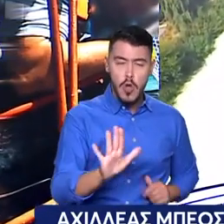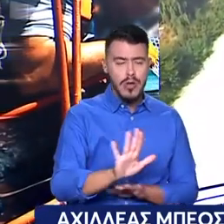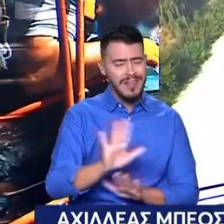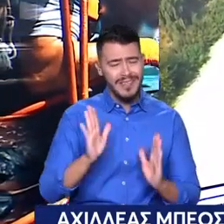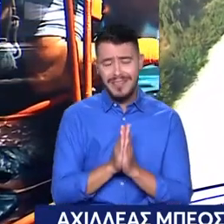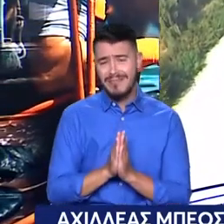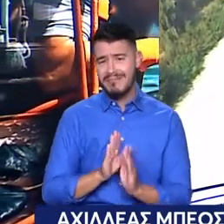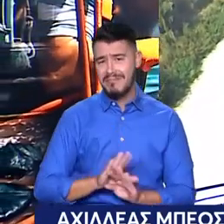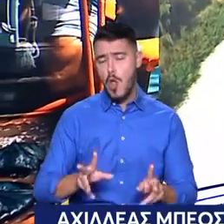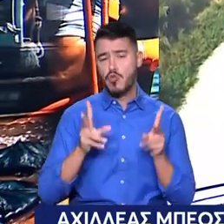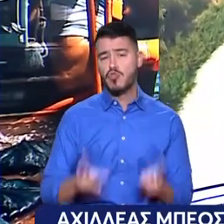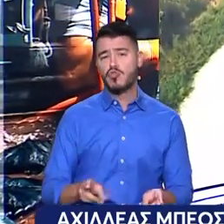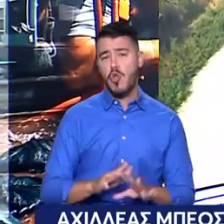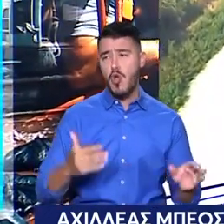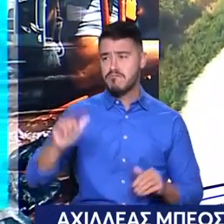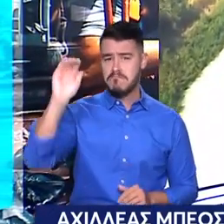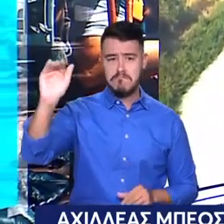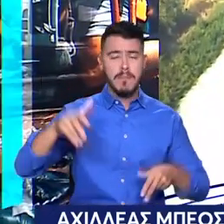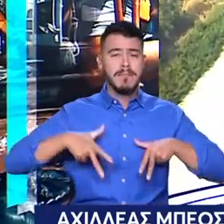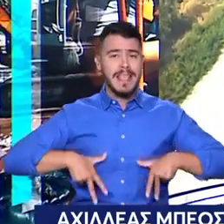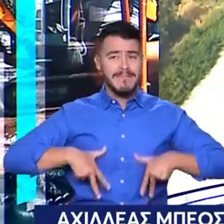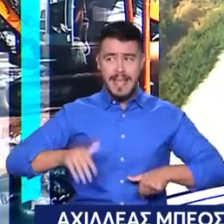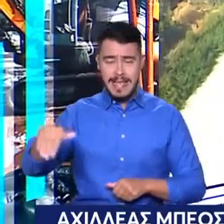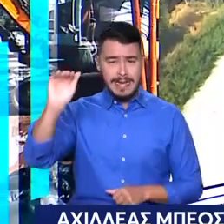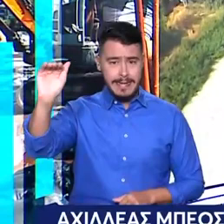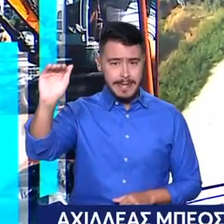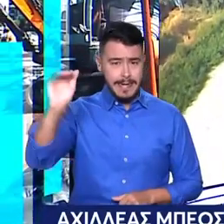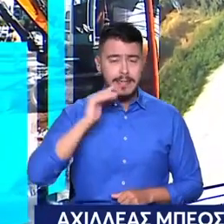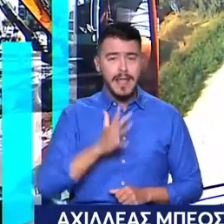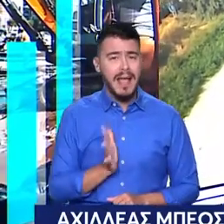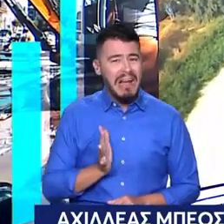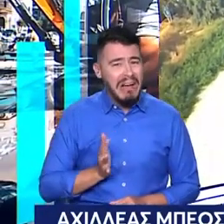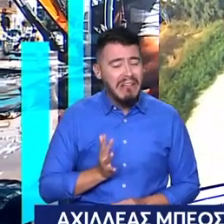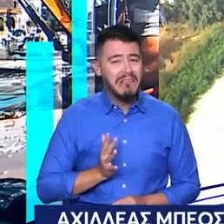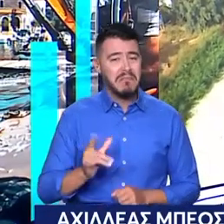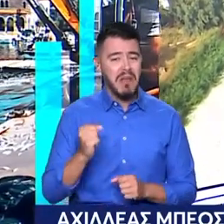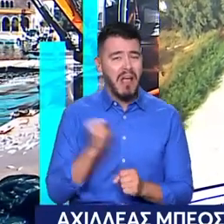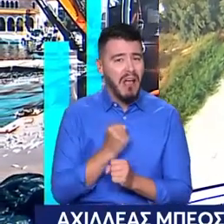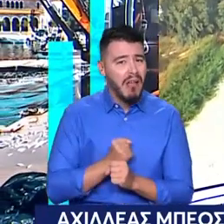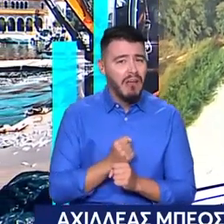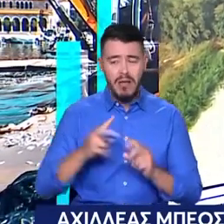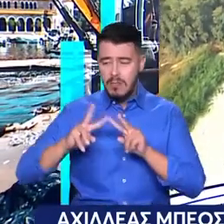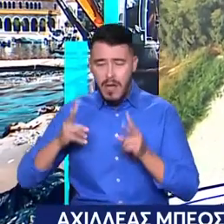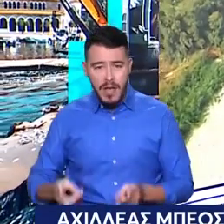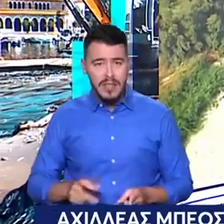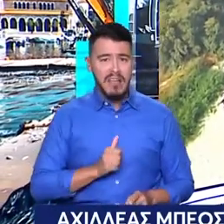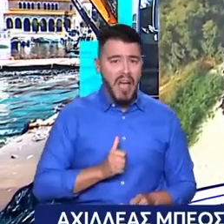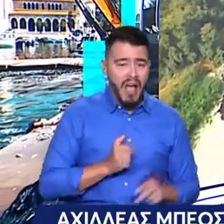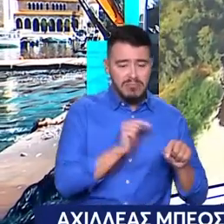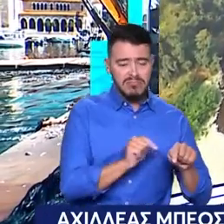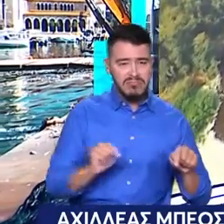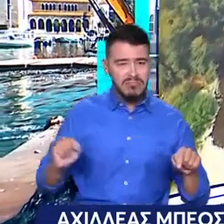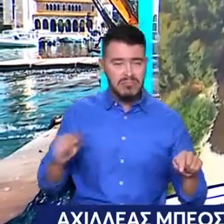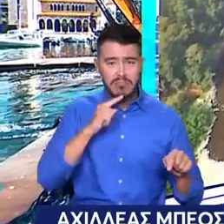έχω στείλει επιστολή εδώ και μέρες. Οι άνθρωποι που είναι σε όλο το παραλιακό μέτωπο και έχουν καταστραφεί οι επιχειρήσεις τους,